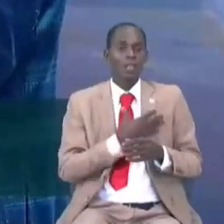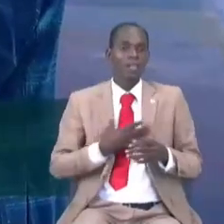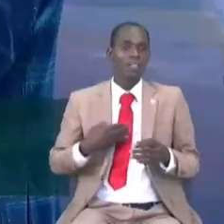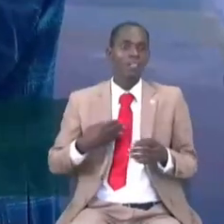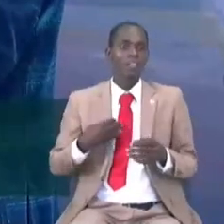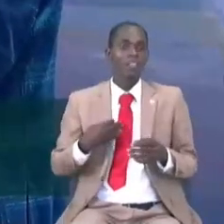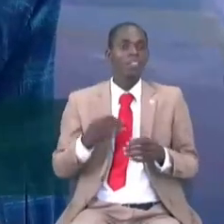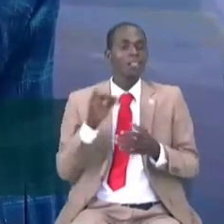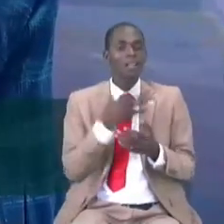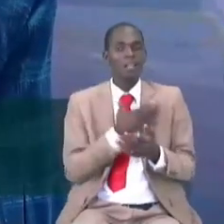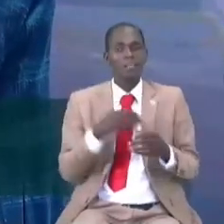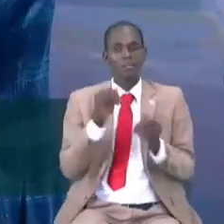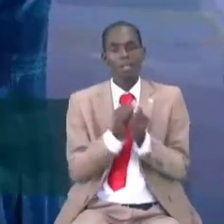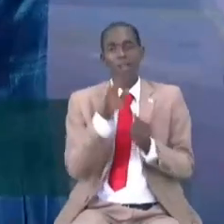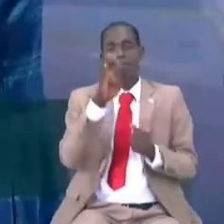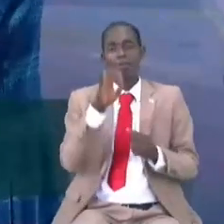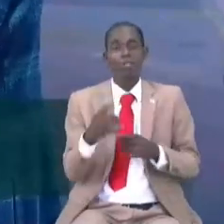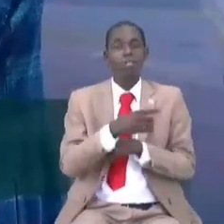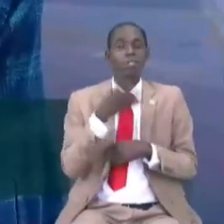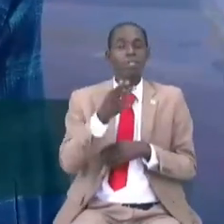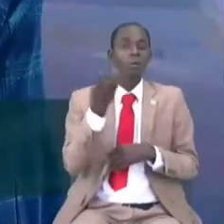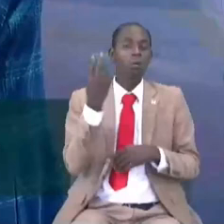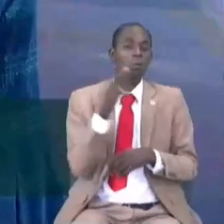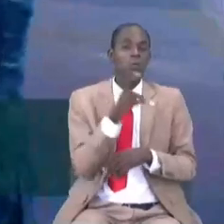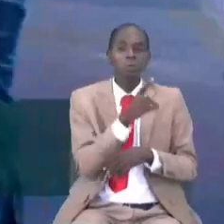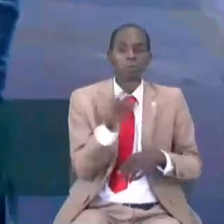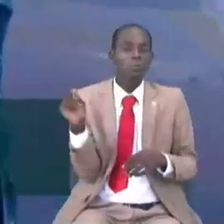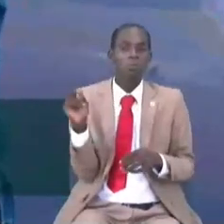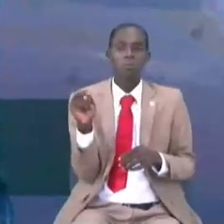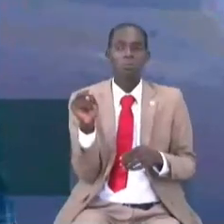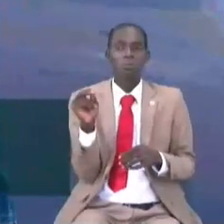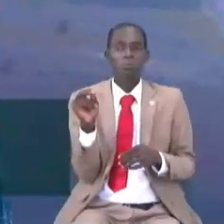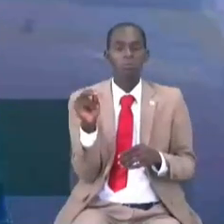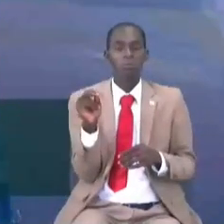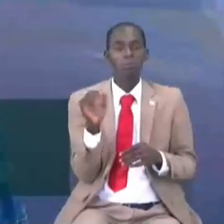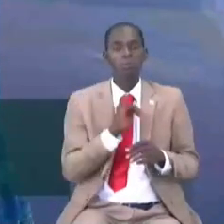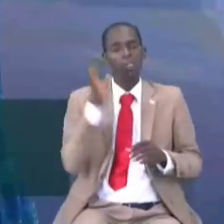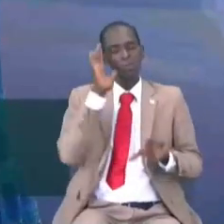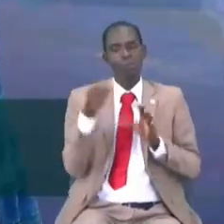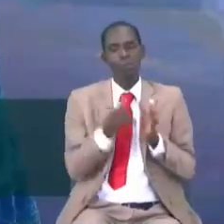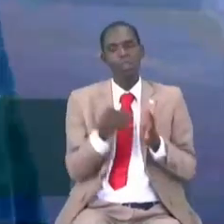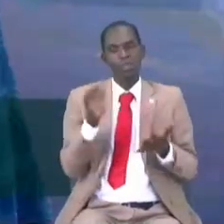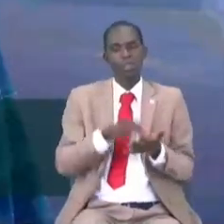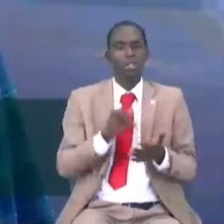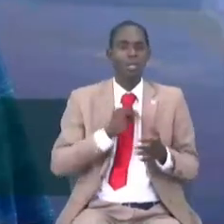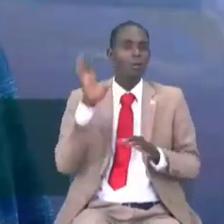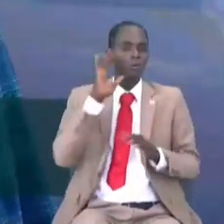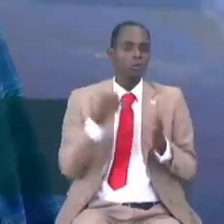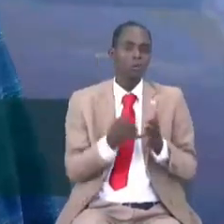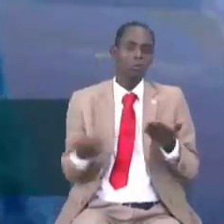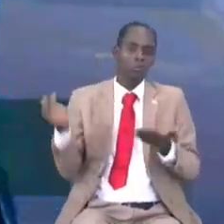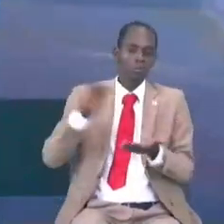il n'y avait pas de procrastination. On le fera après. Je vais penser, réfléchir à ça. Je vais peser